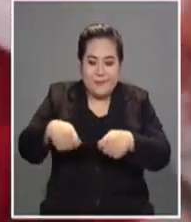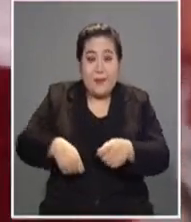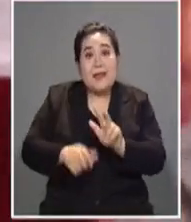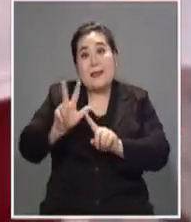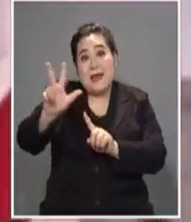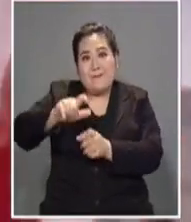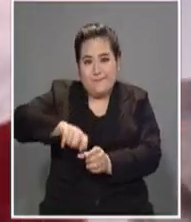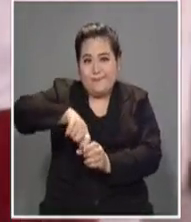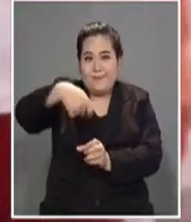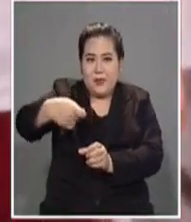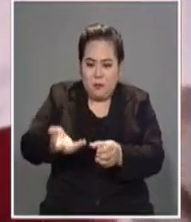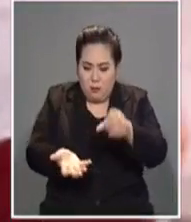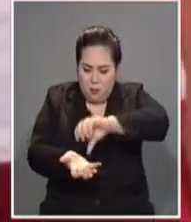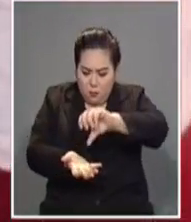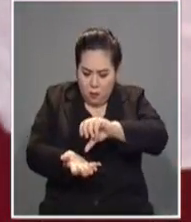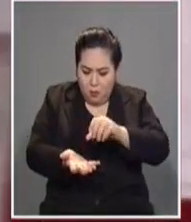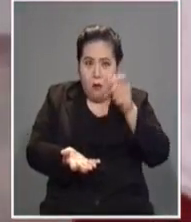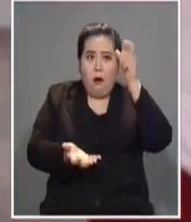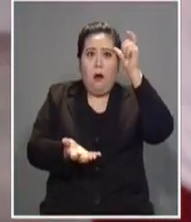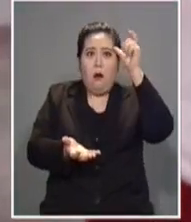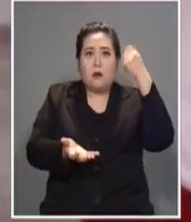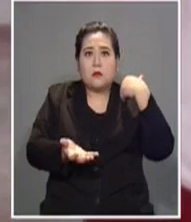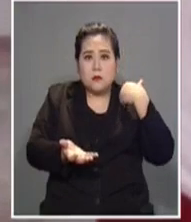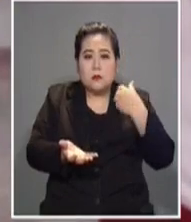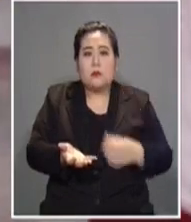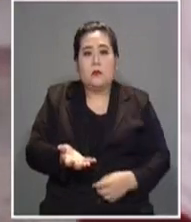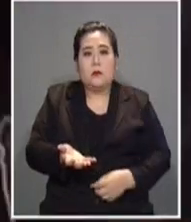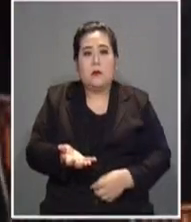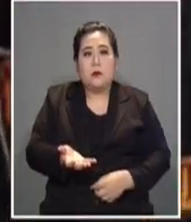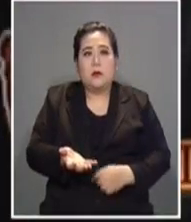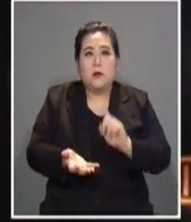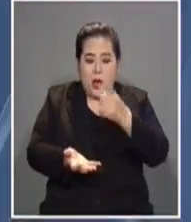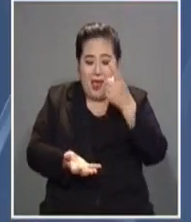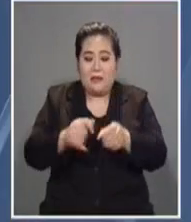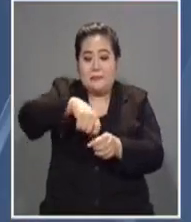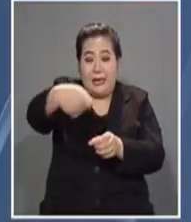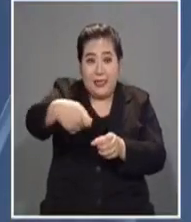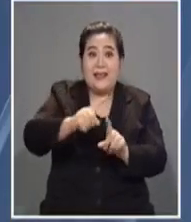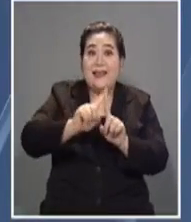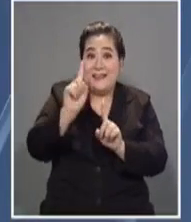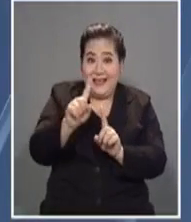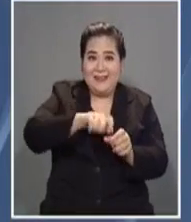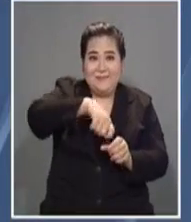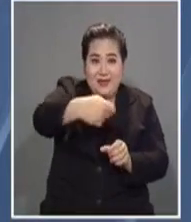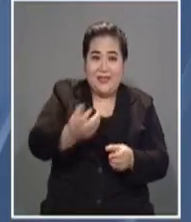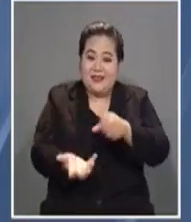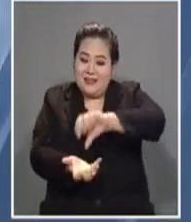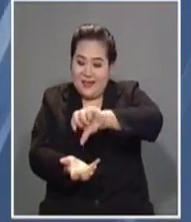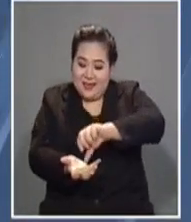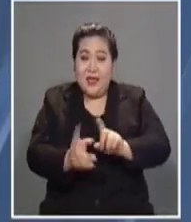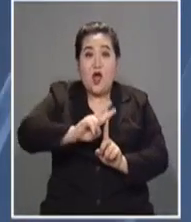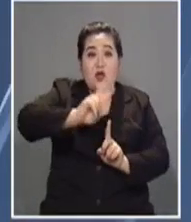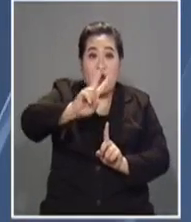าค่ะเทออกมาเขาเล่าให้ฟังนะคะเขาบอกว่ามัน ไปเจอยังไม่เทพอเขาเปิดปุ๊บเนี่ยพอเ